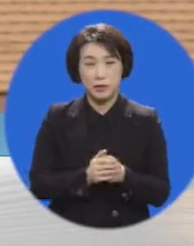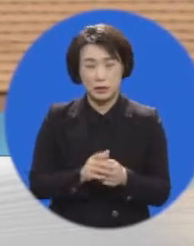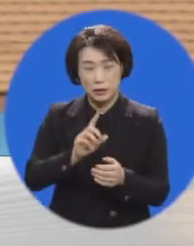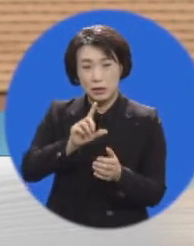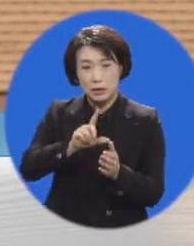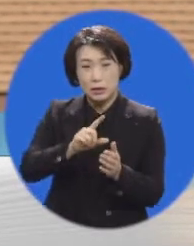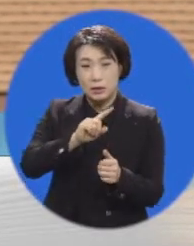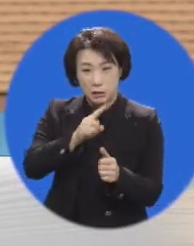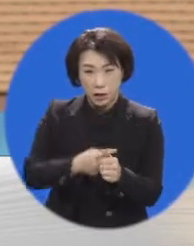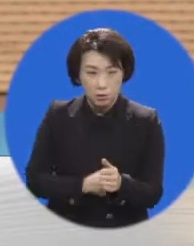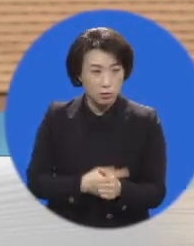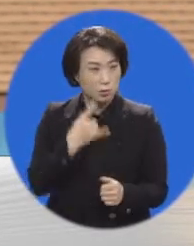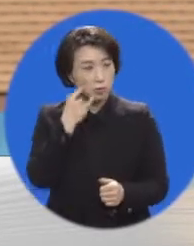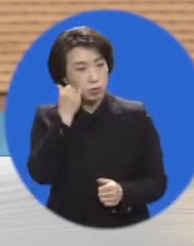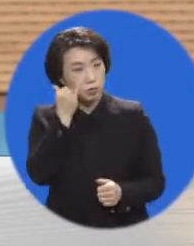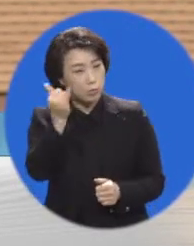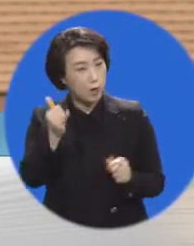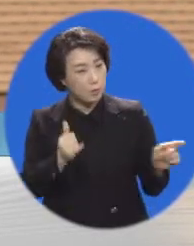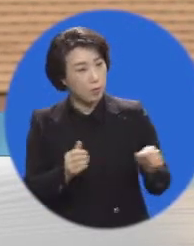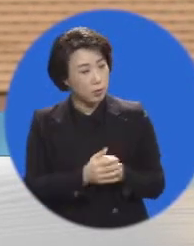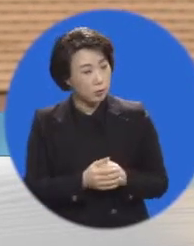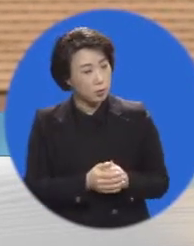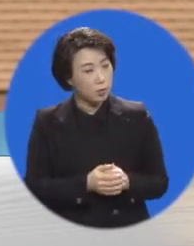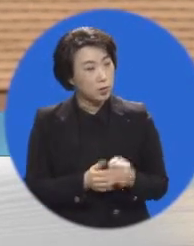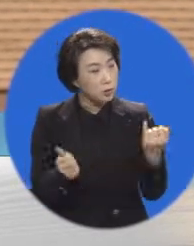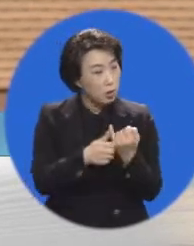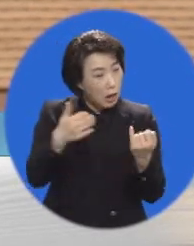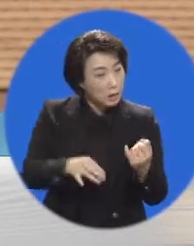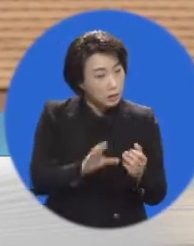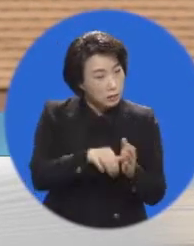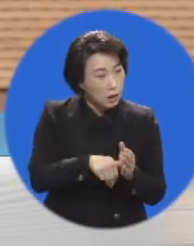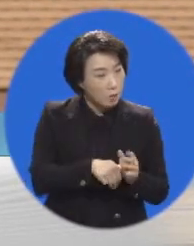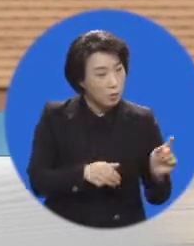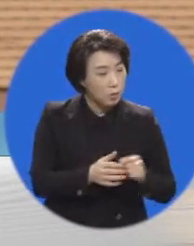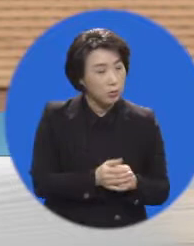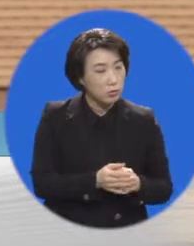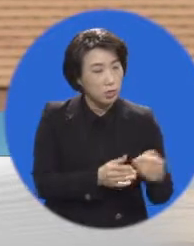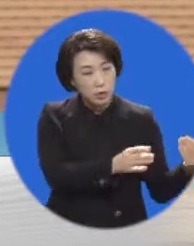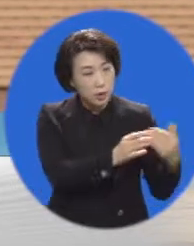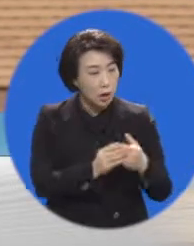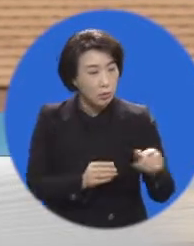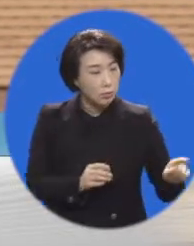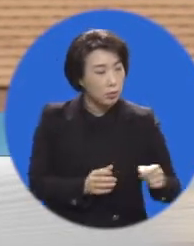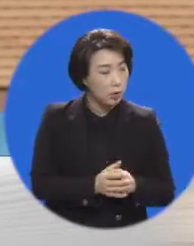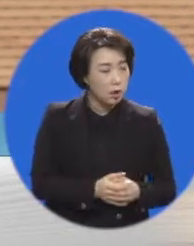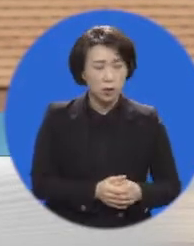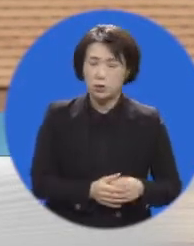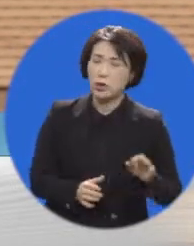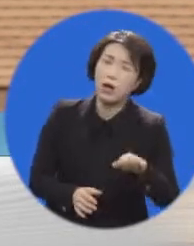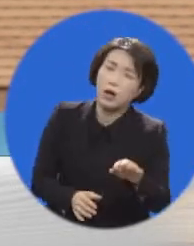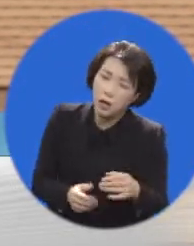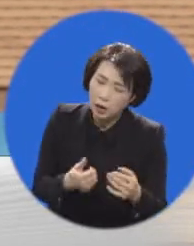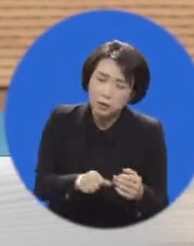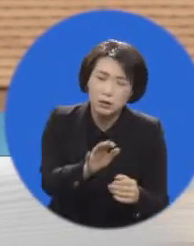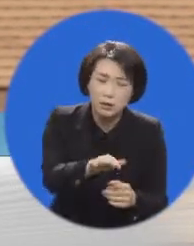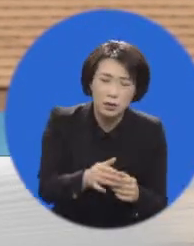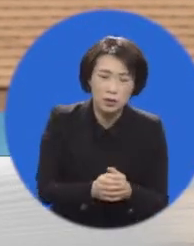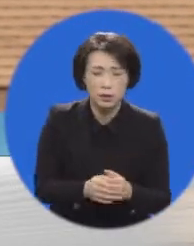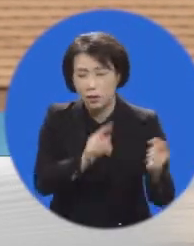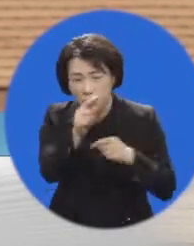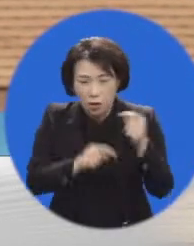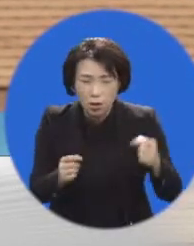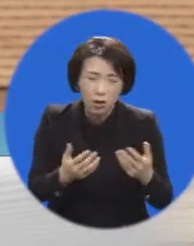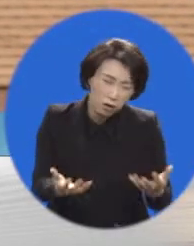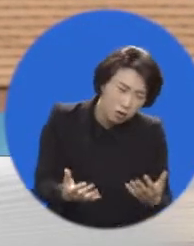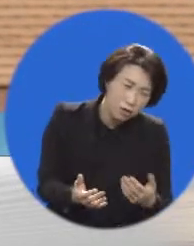부모가 반대였지. 내가 데리고 와봤더니 말이 안 통하더라, 뭐더라. 내가 데리고 사는데 걱정하지 말아요, 어머니는요.